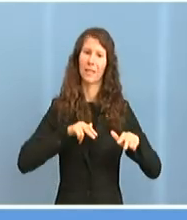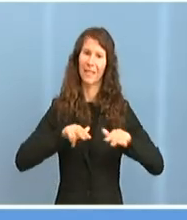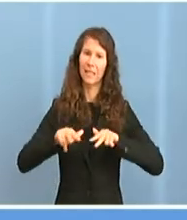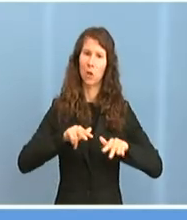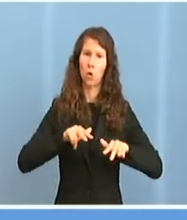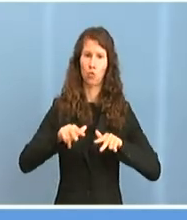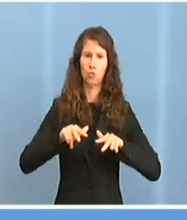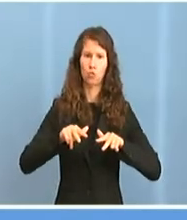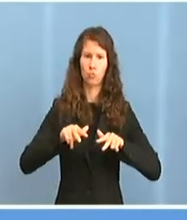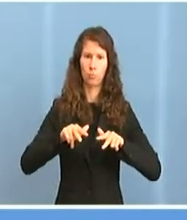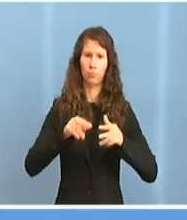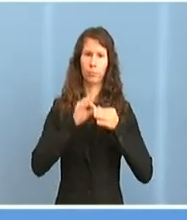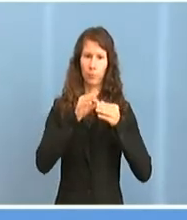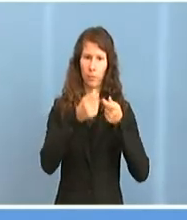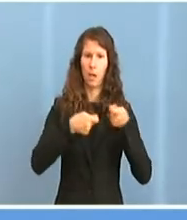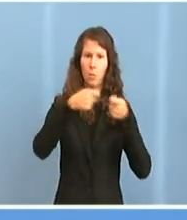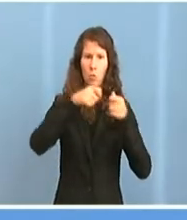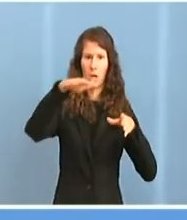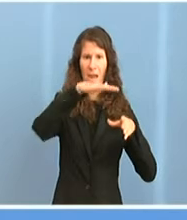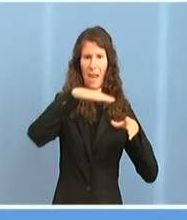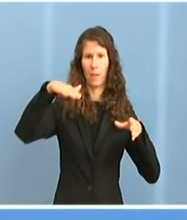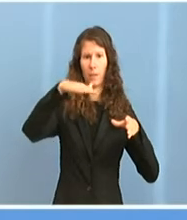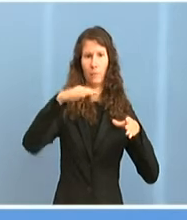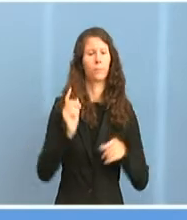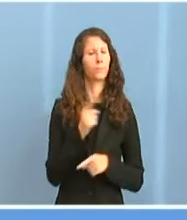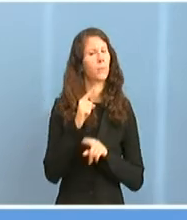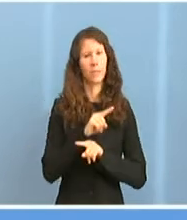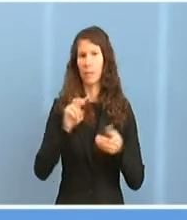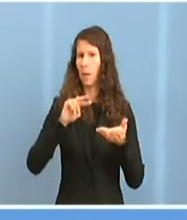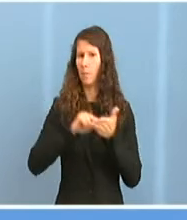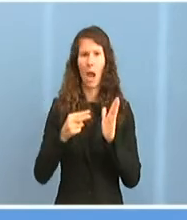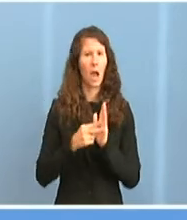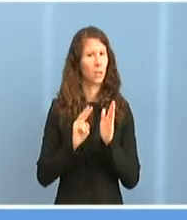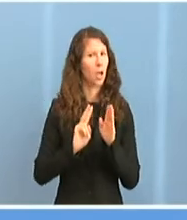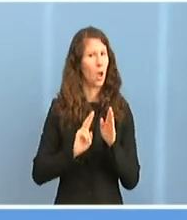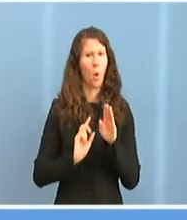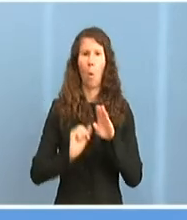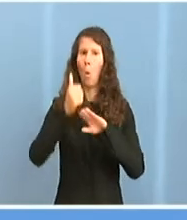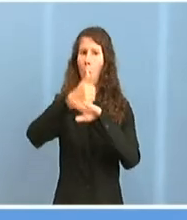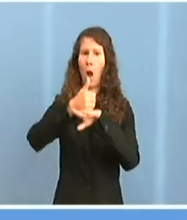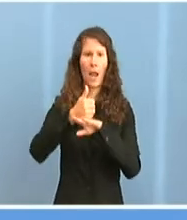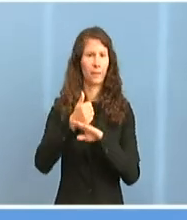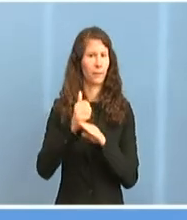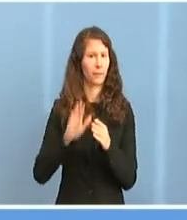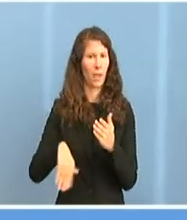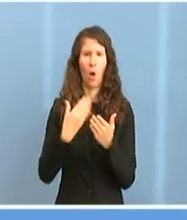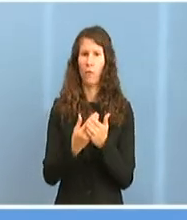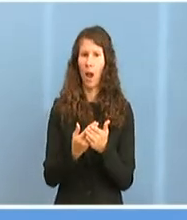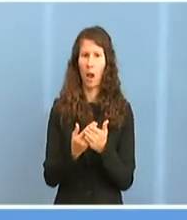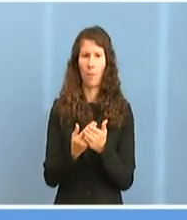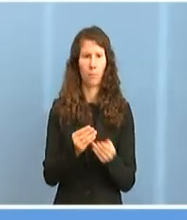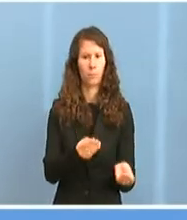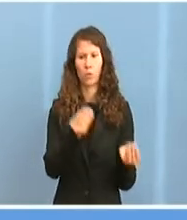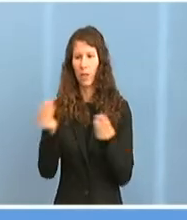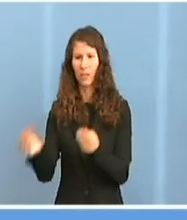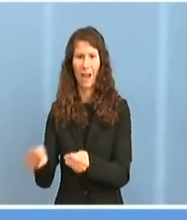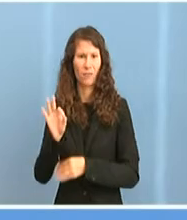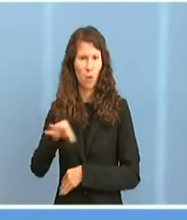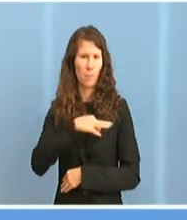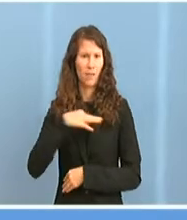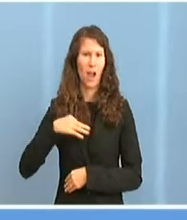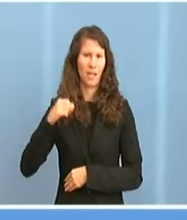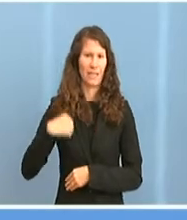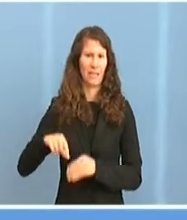jedenfalls auf Bundesebene, plant nicht hoheitliche Befugnisse auf private Dienstleister zu übertragen. Aber das